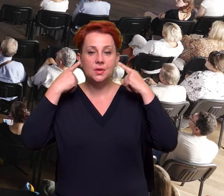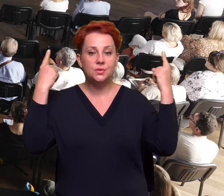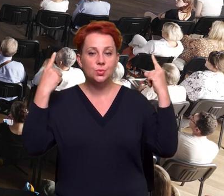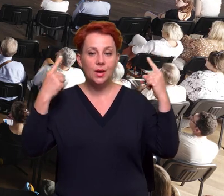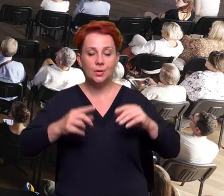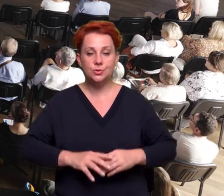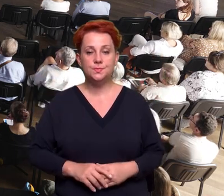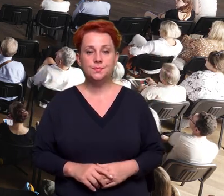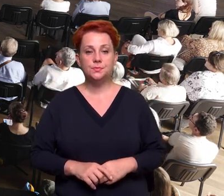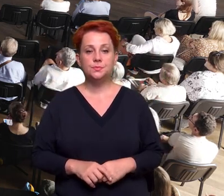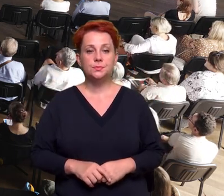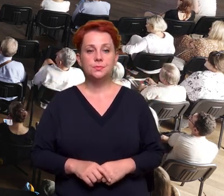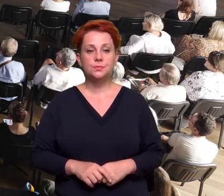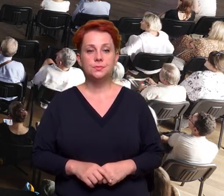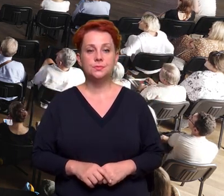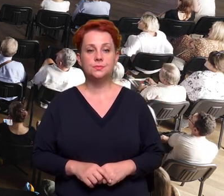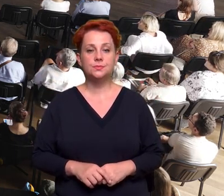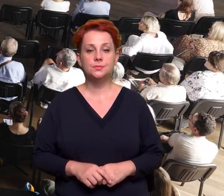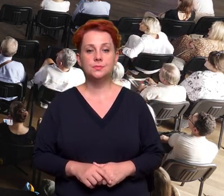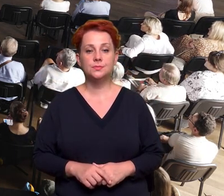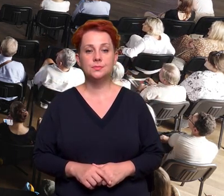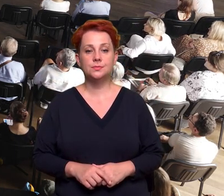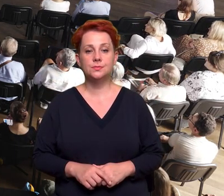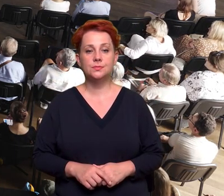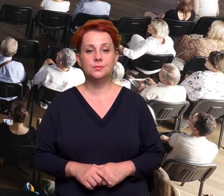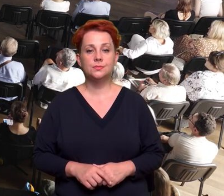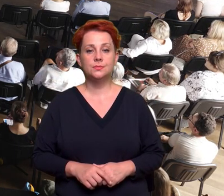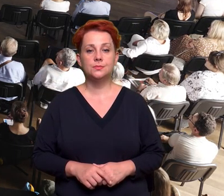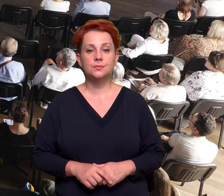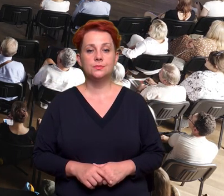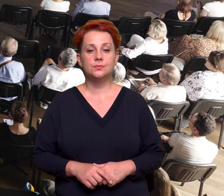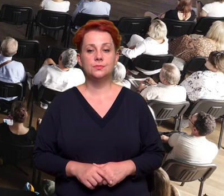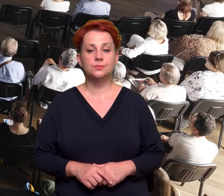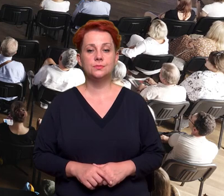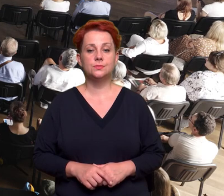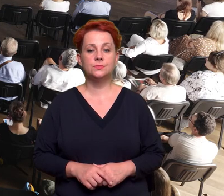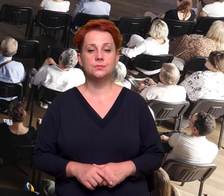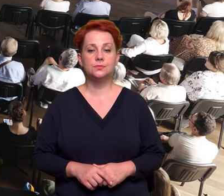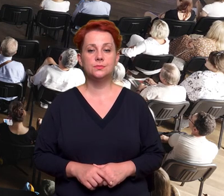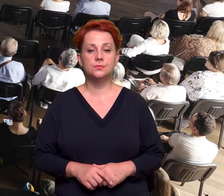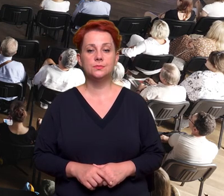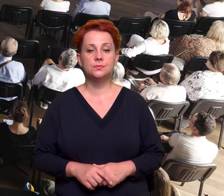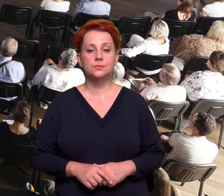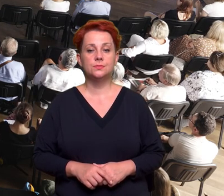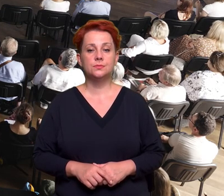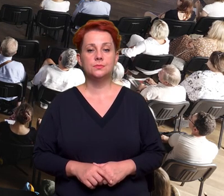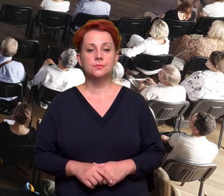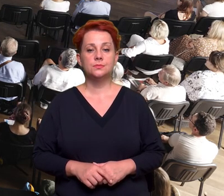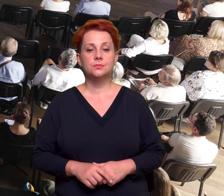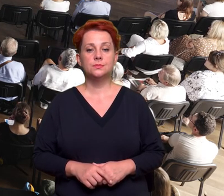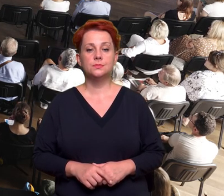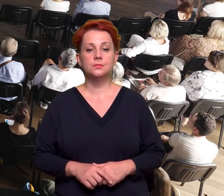gdzie było tego pełno. I naturalny był szlafrok, durszlak, wichajster. Co się stało